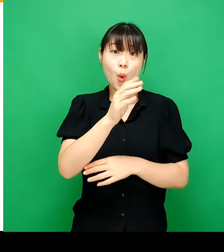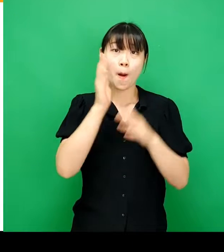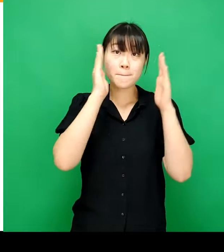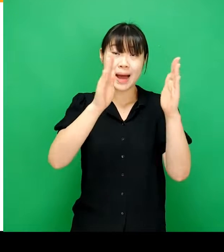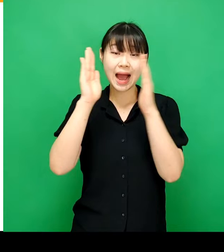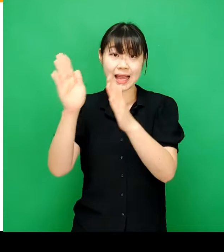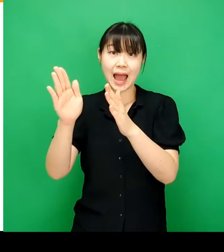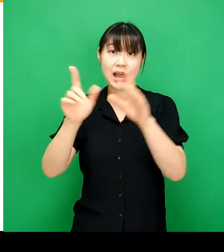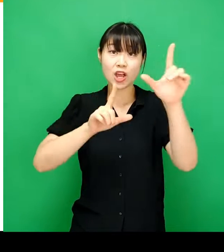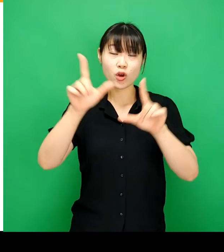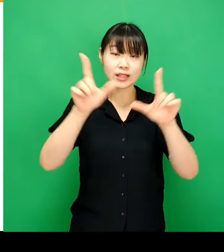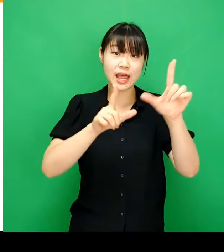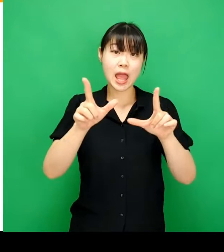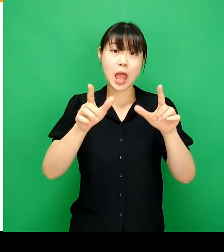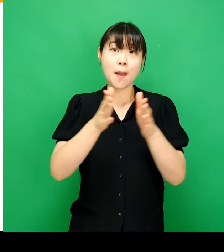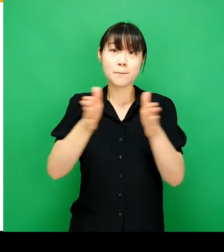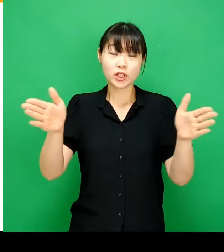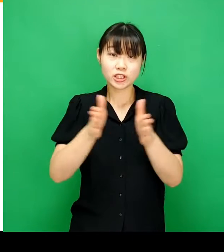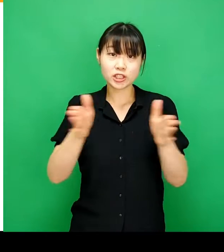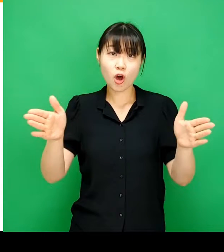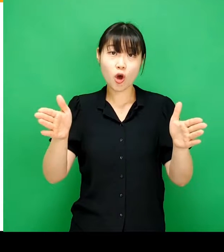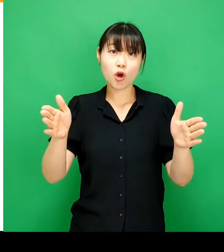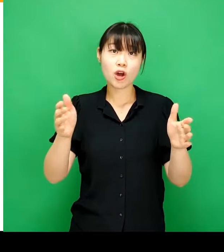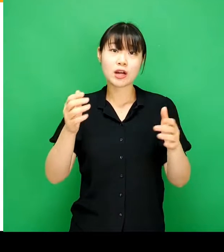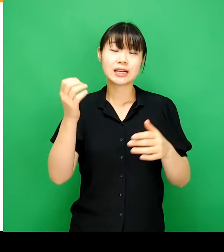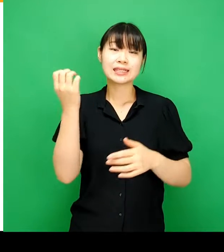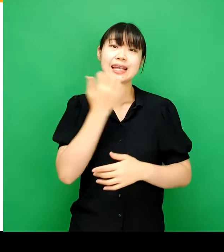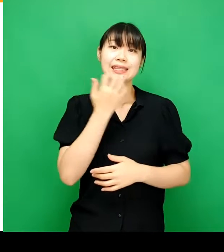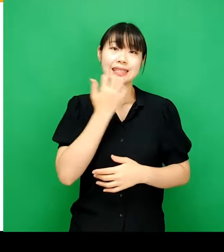방향, 형태, 면적, 부피, 그리고 색상입니다.